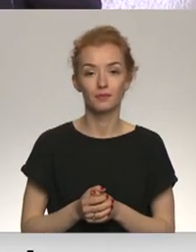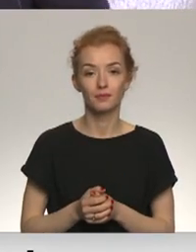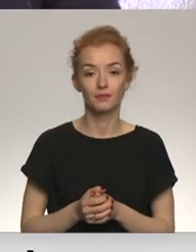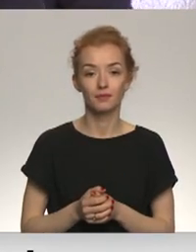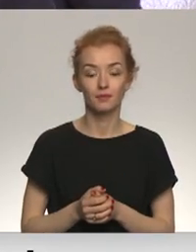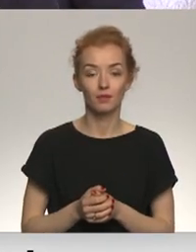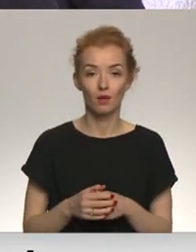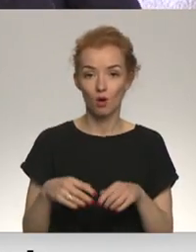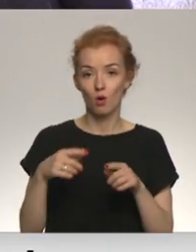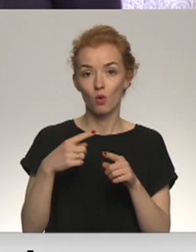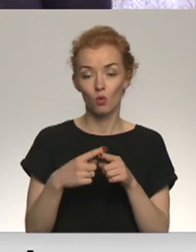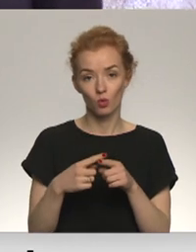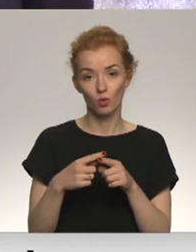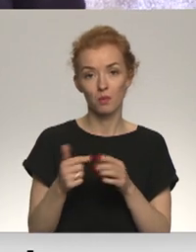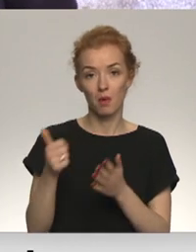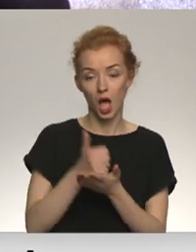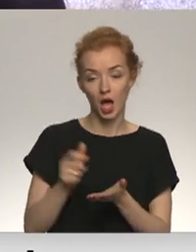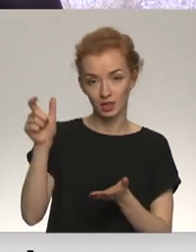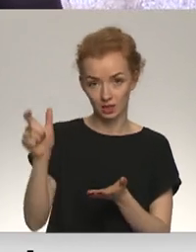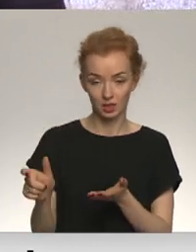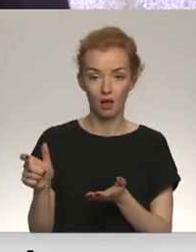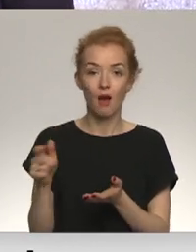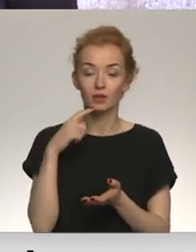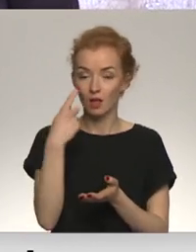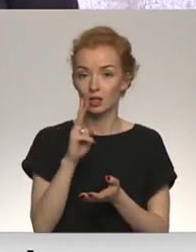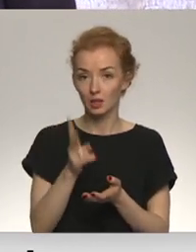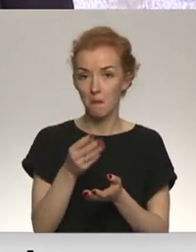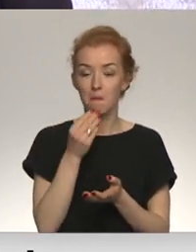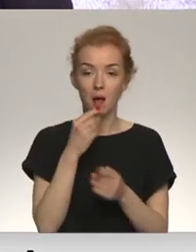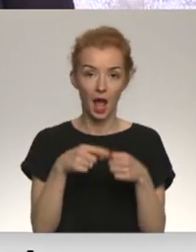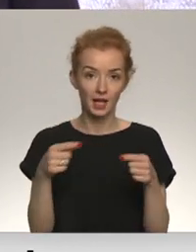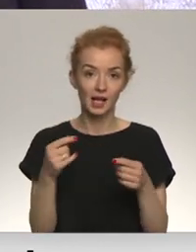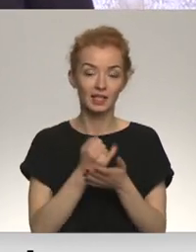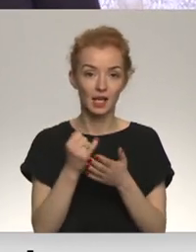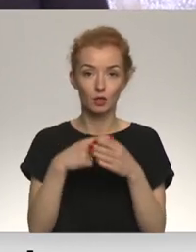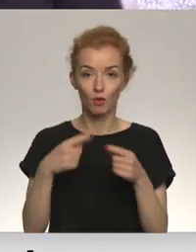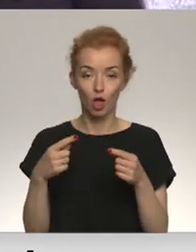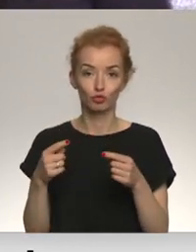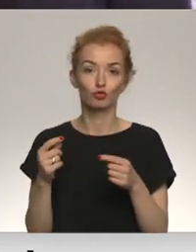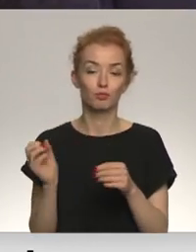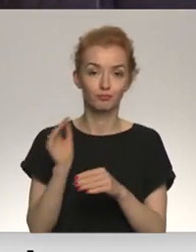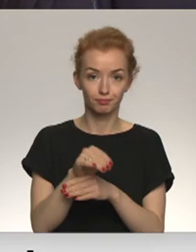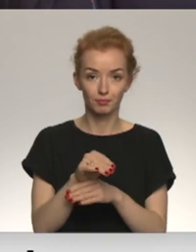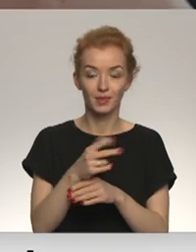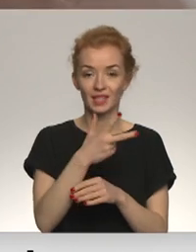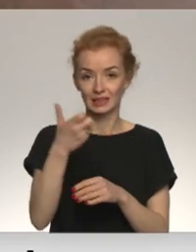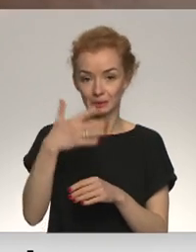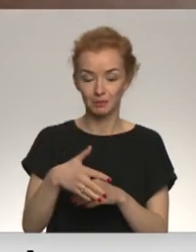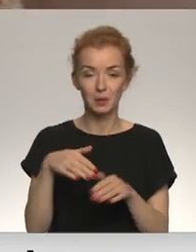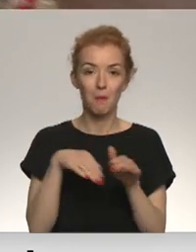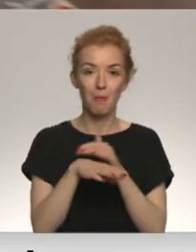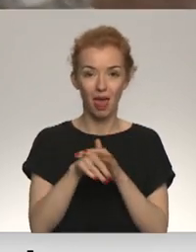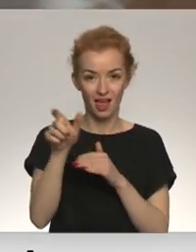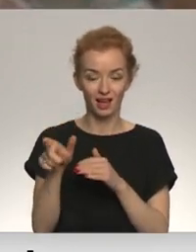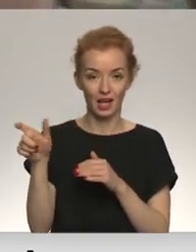Kara TV stāsta Gīns Jankovskis pārtikas un higiēnas preču papildināšanai 350 Bauskas novadā reģistrēto bēgļu